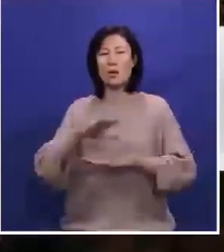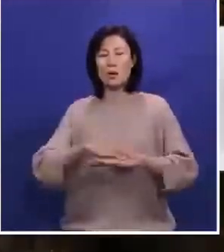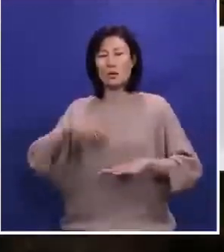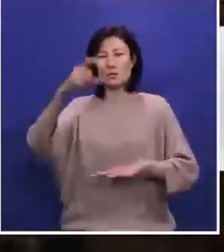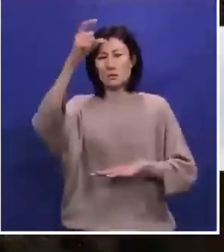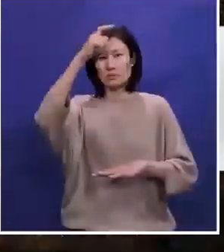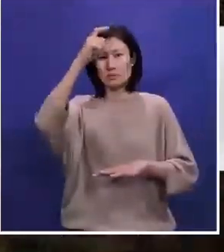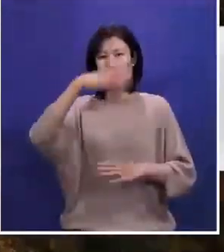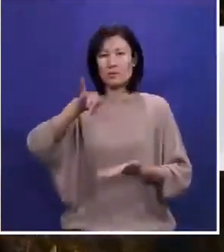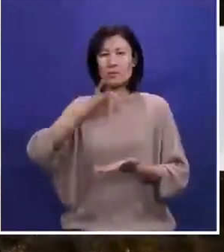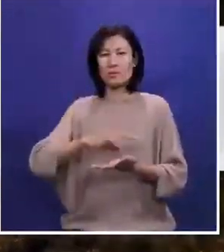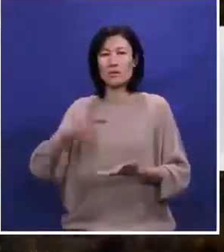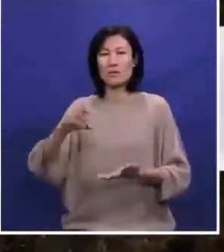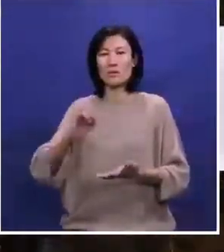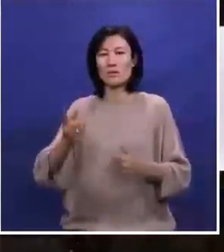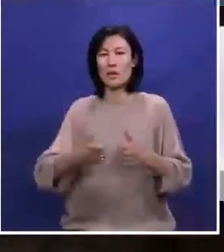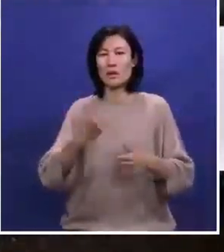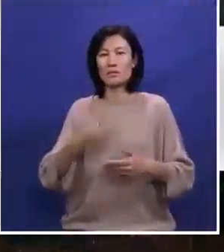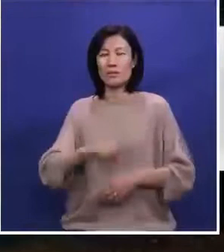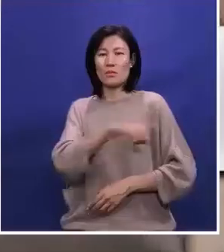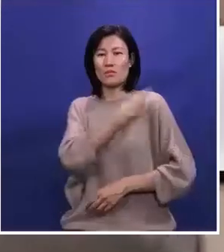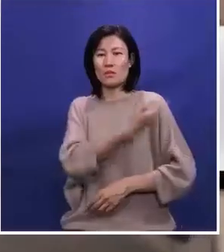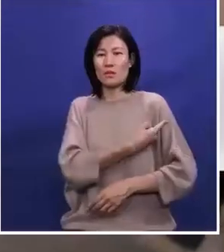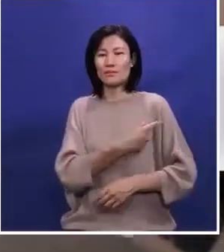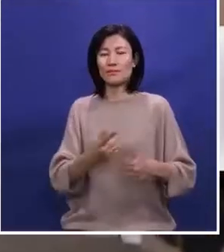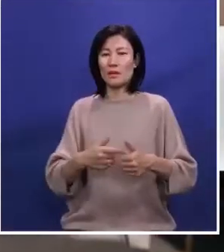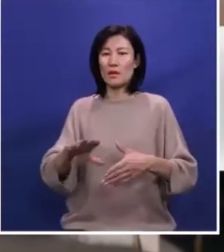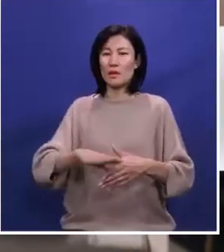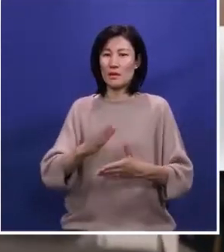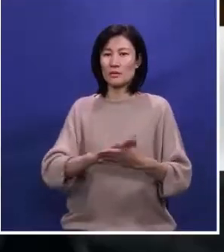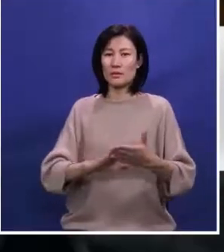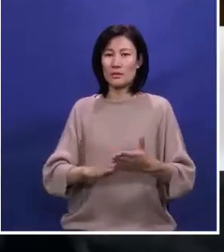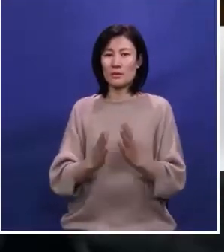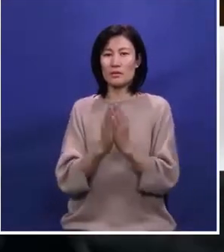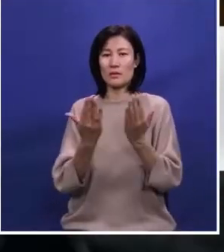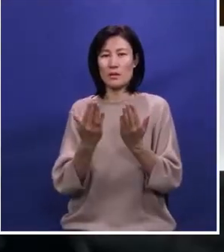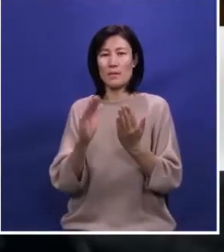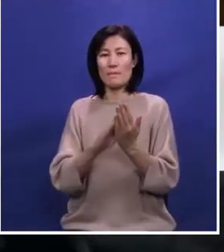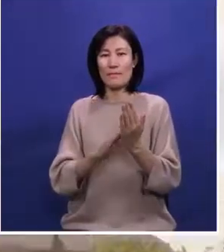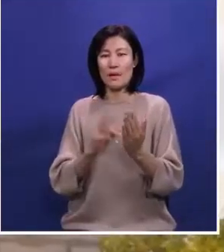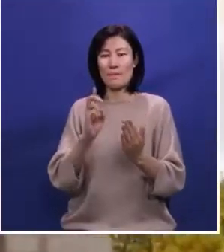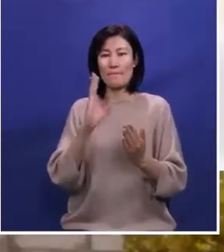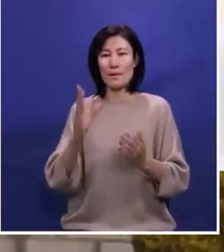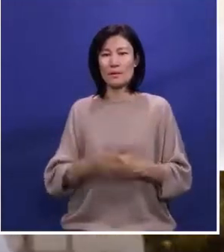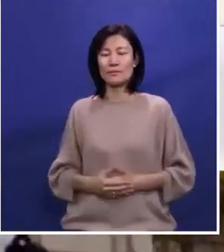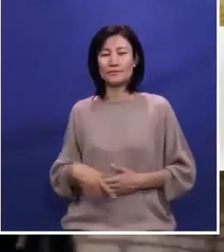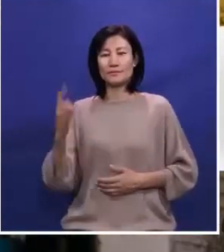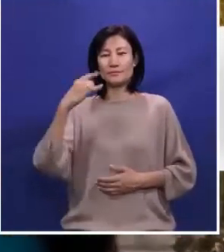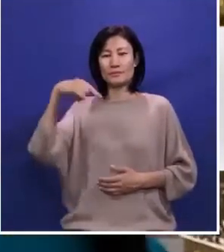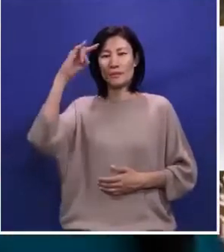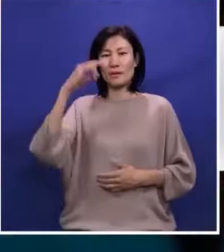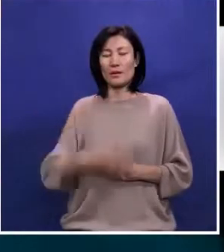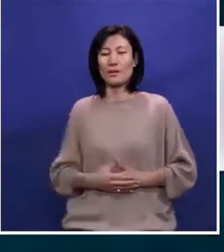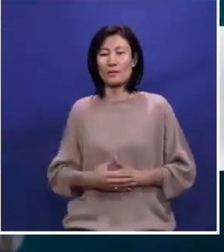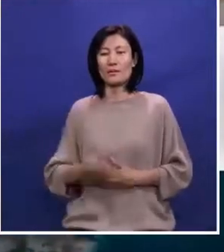ортақ тұлғаның маңайында небір есімі белгілі мықтылардың есімдері жазылған тақтайшалар тұр. Және осында Қазақ